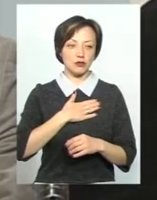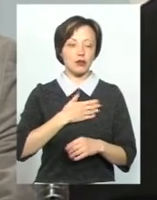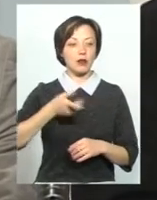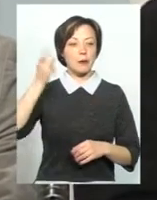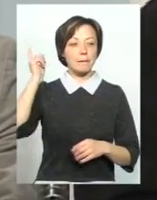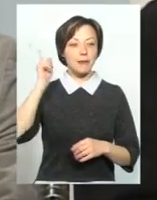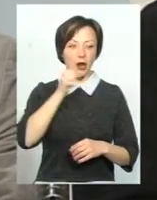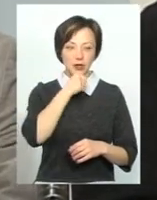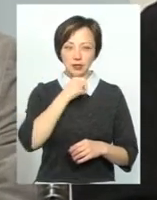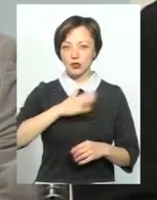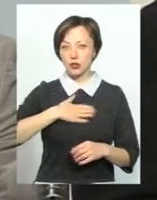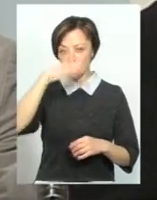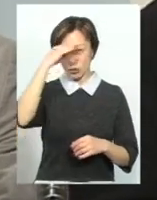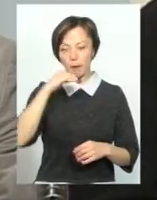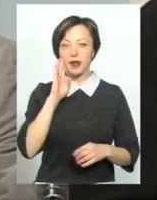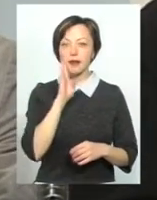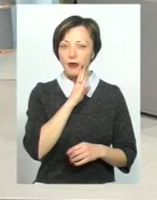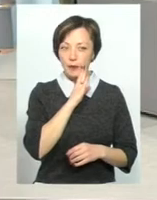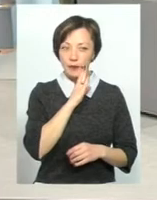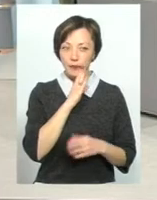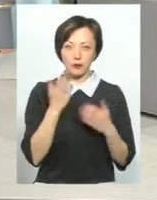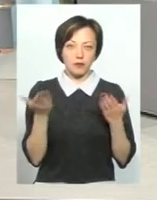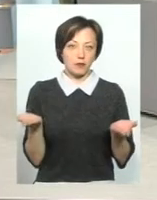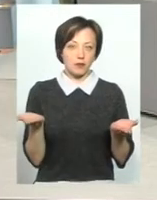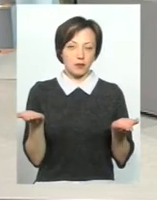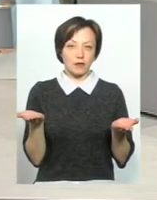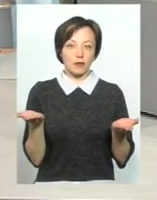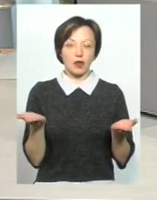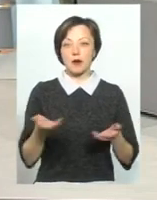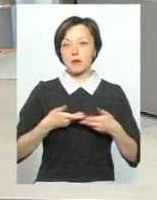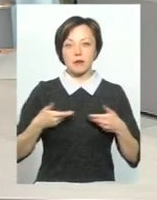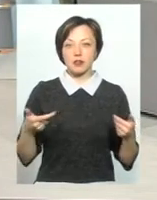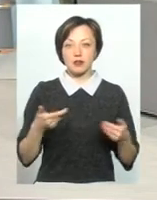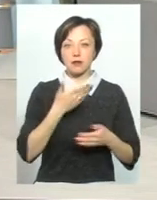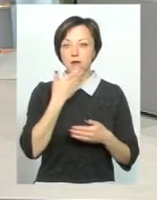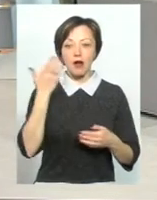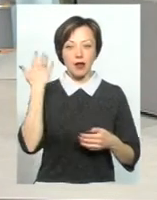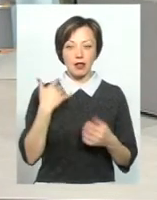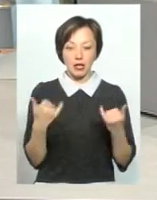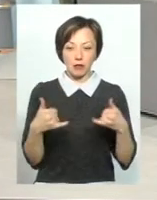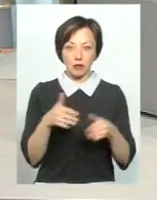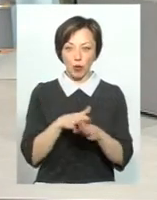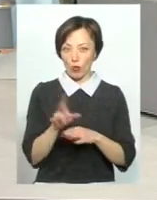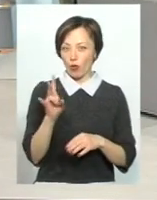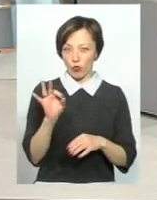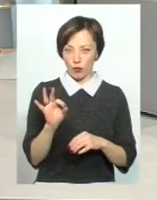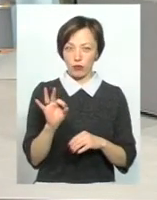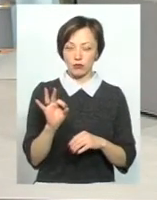прадіди, наші батьки. Ну, вони ж не мали стільки хімії, але вони